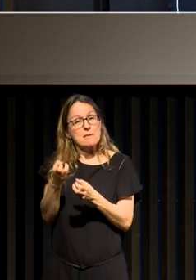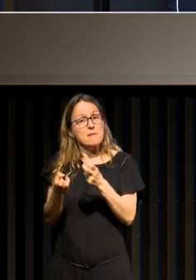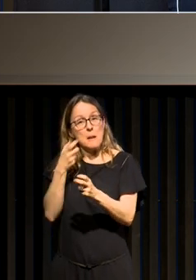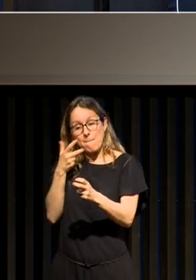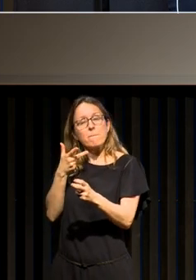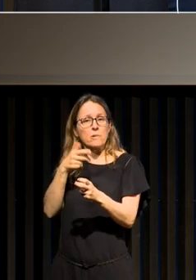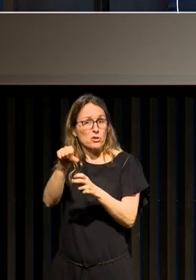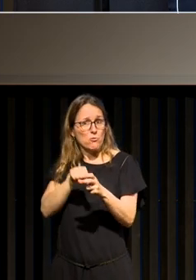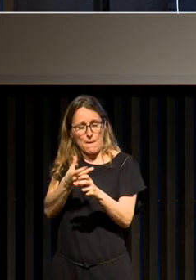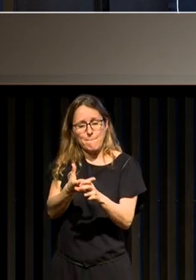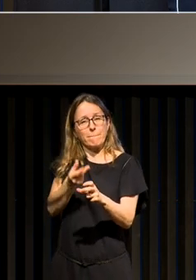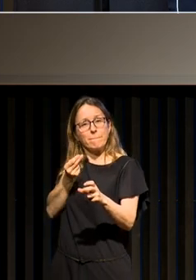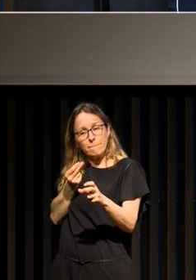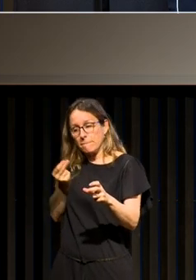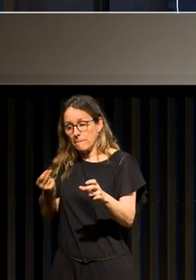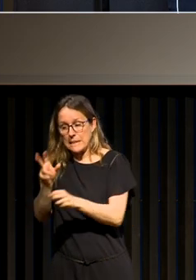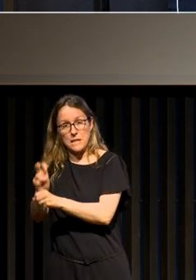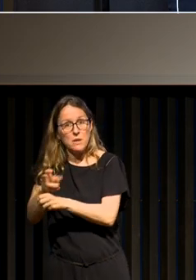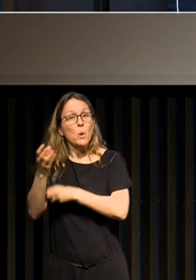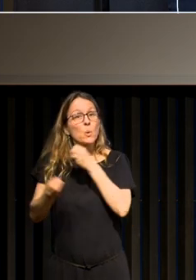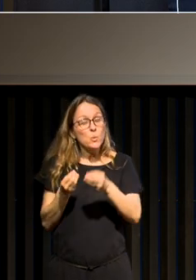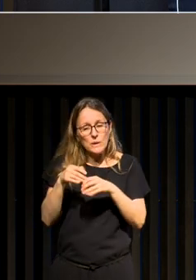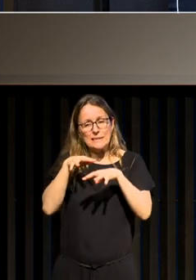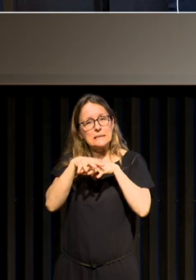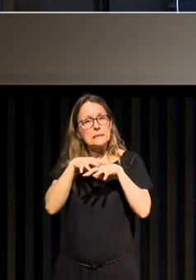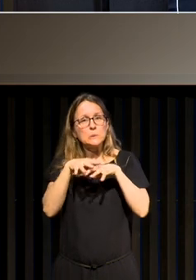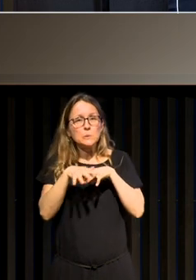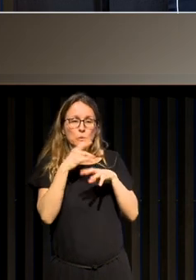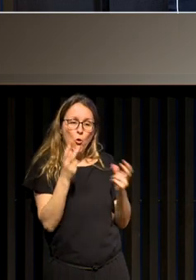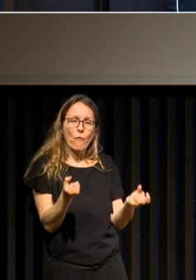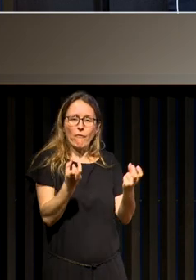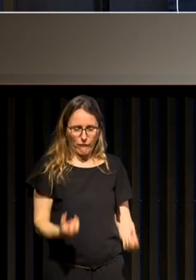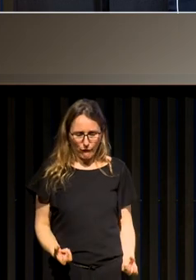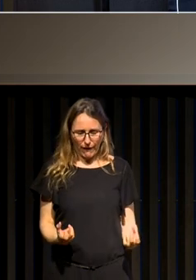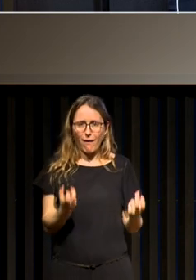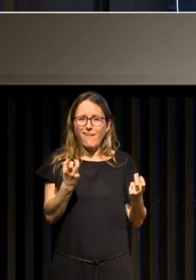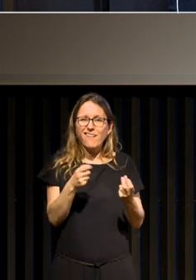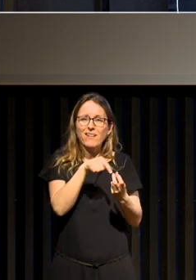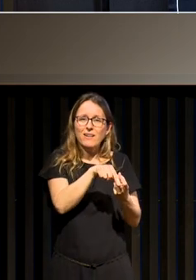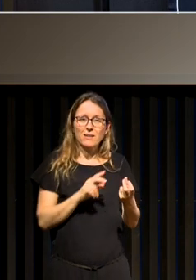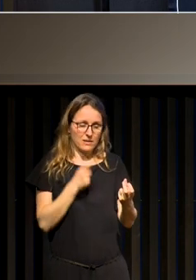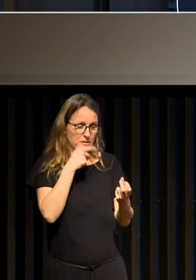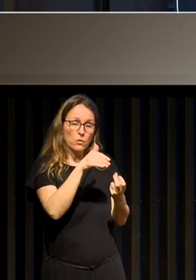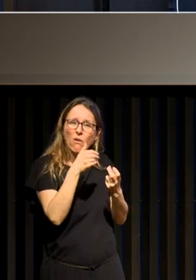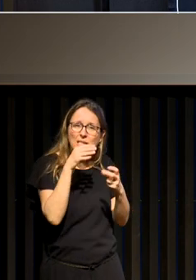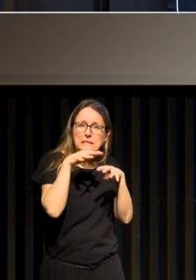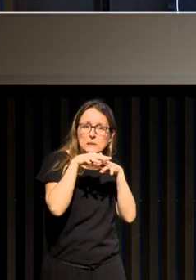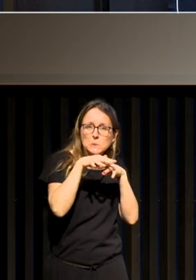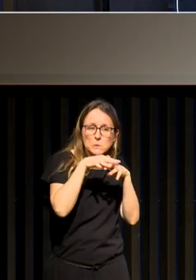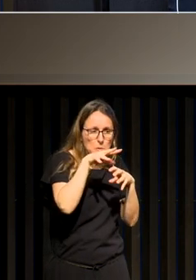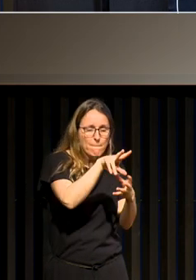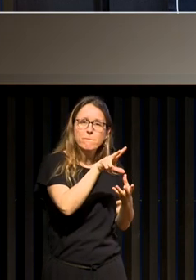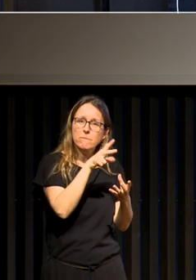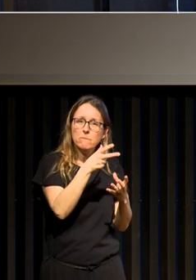chirurgie. Et on peut aussi conserver du tissu ovarien. Bon, dans des cas très particuliers, on sait les congeler.